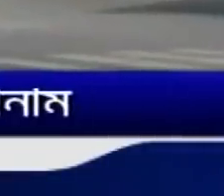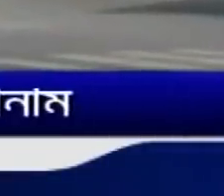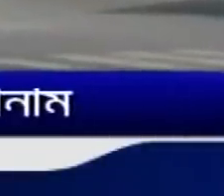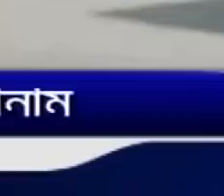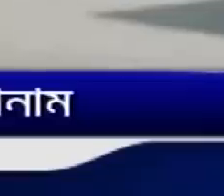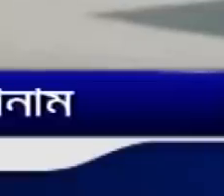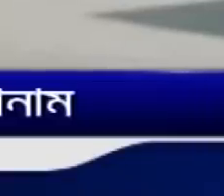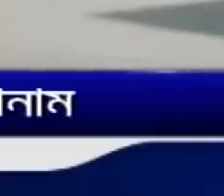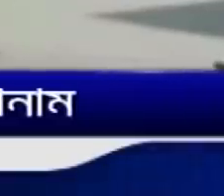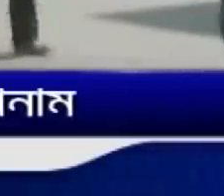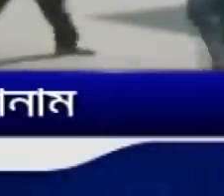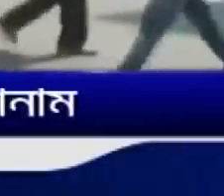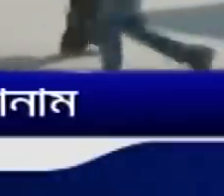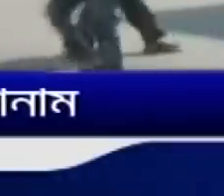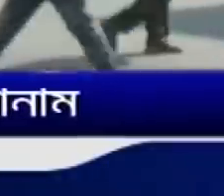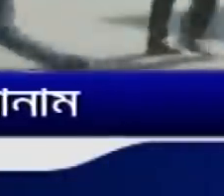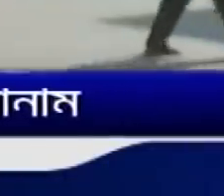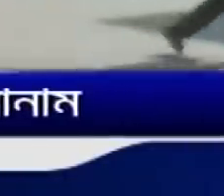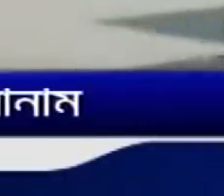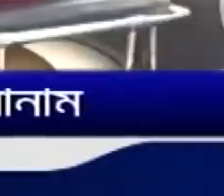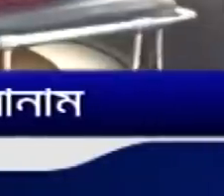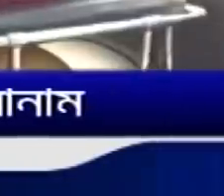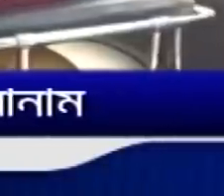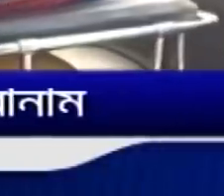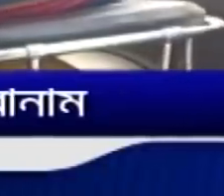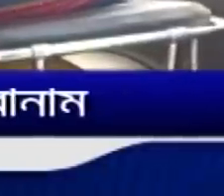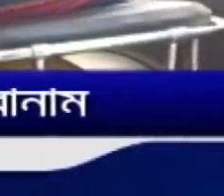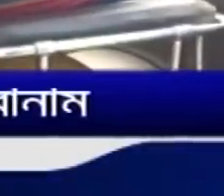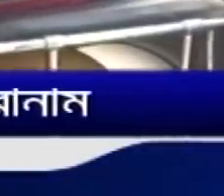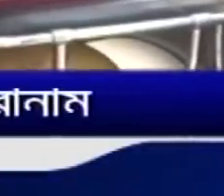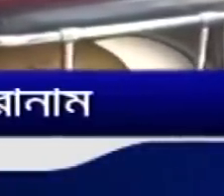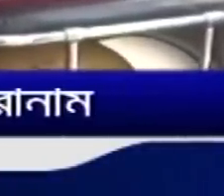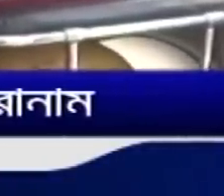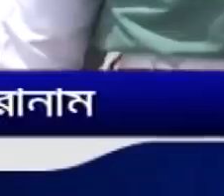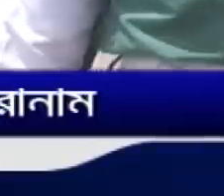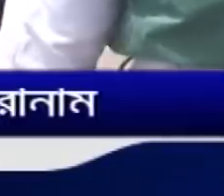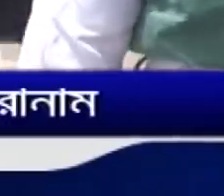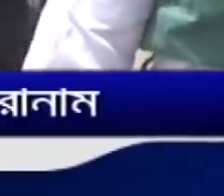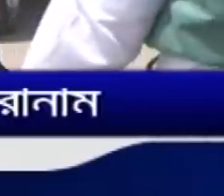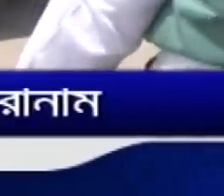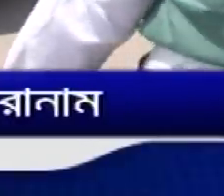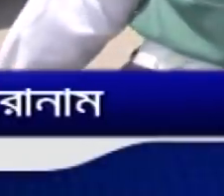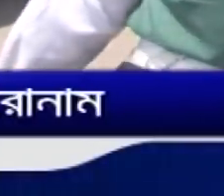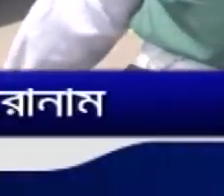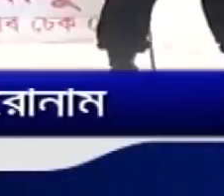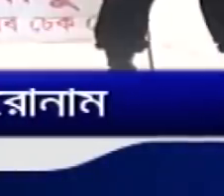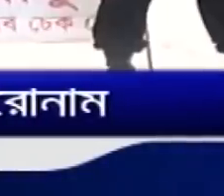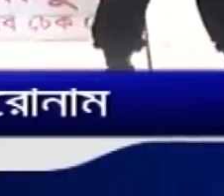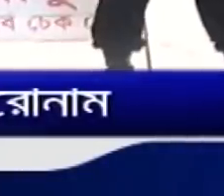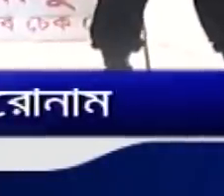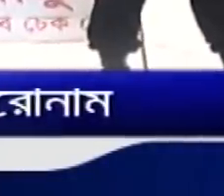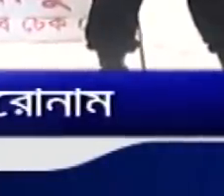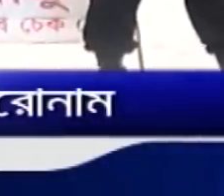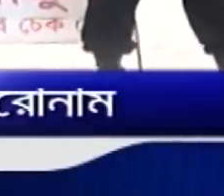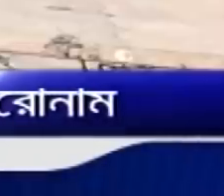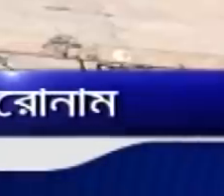সংক্রমণ ঠেকাতে ঢাকা নারায়ণগঞ্জের সব প্রবেশপথে মানুষের আসা যাওয়া বন্ধ, রাস্তায় তল্লাশি, কড়া নজরদারি র্যাব পুলিশের।